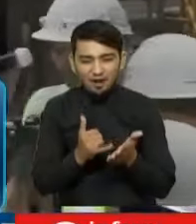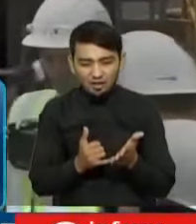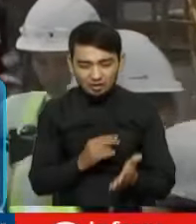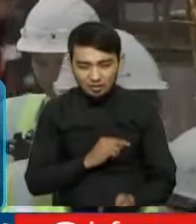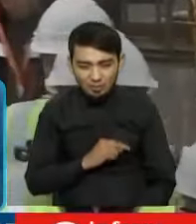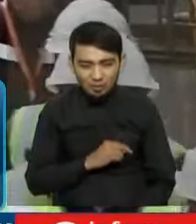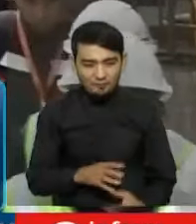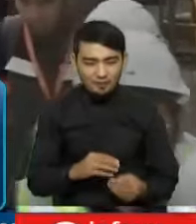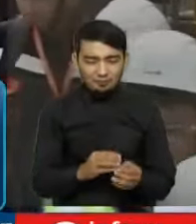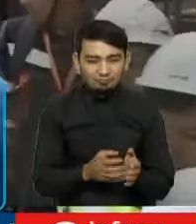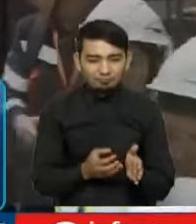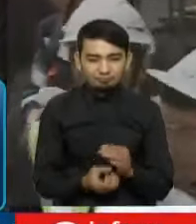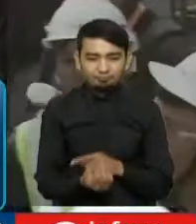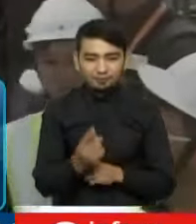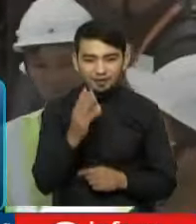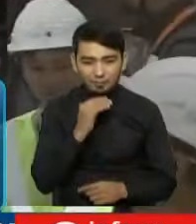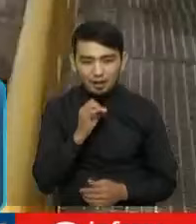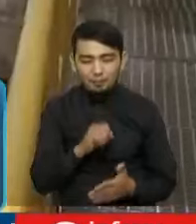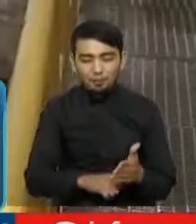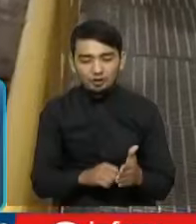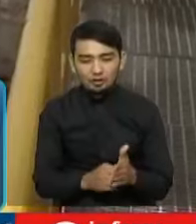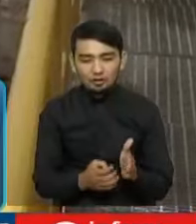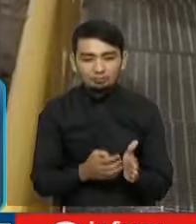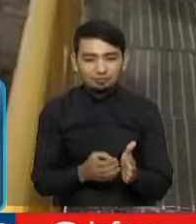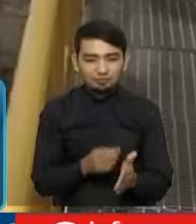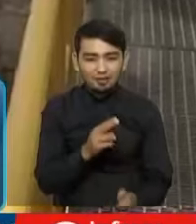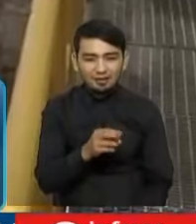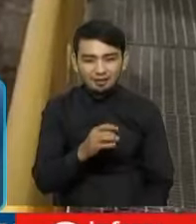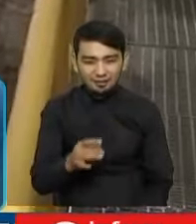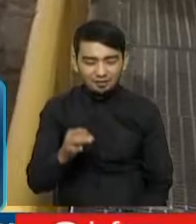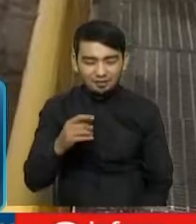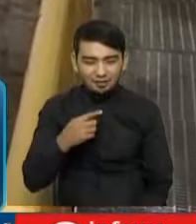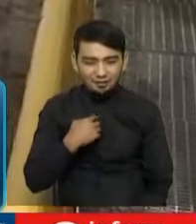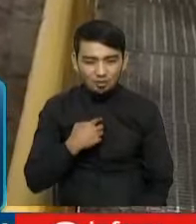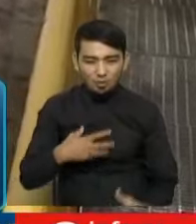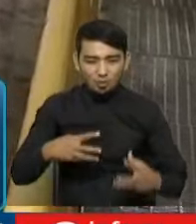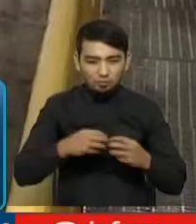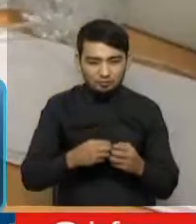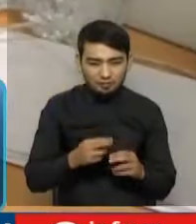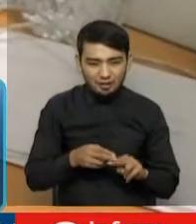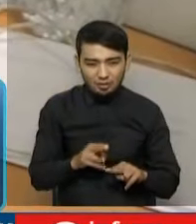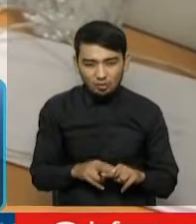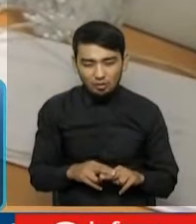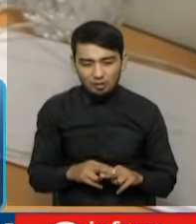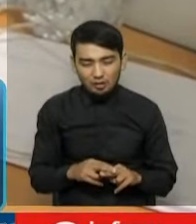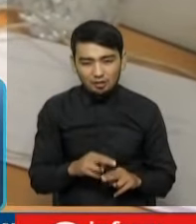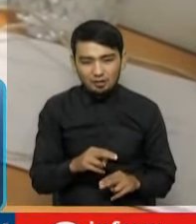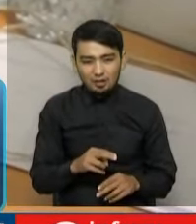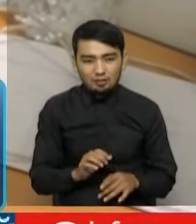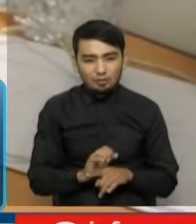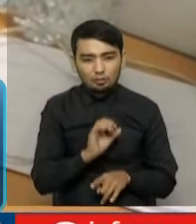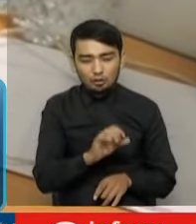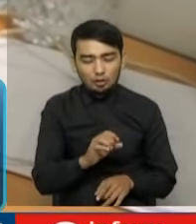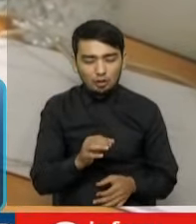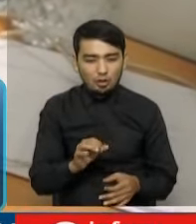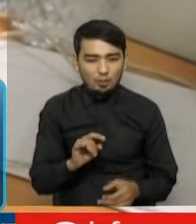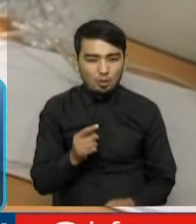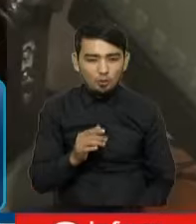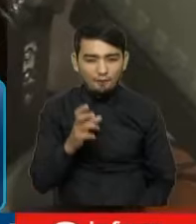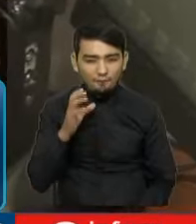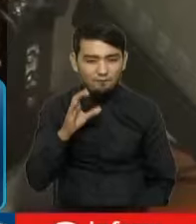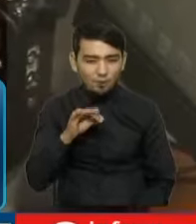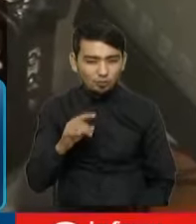Экономист Мируэрт Махмутова считает, что причина дефицита кадров в менталитете нашего общества, которое стремится отправить ребенка в вуз. По мнению эксперта, в